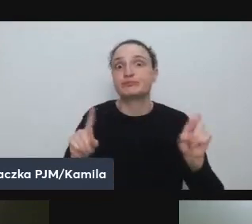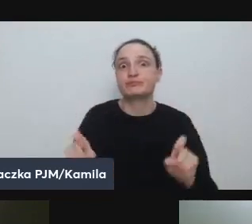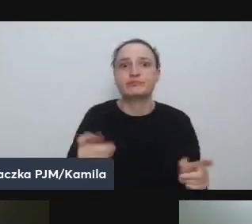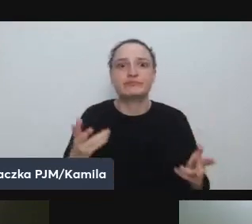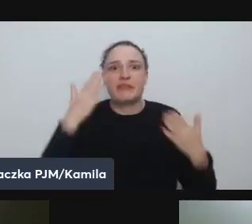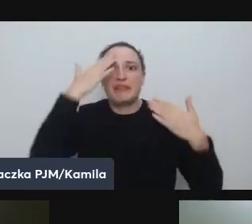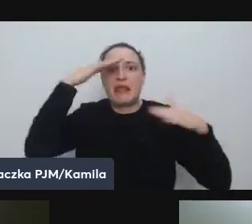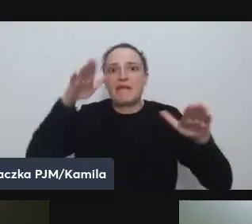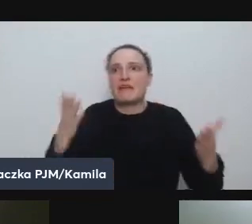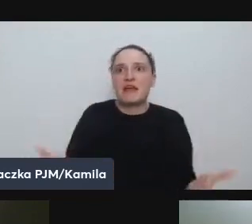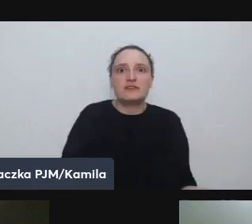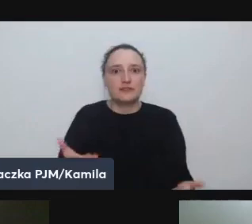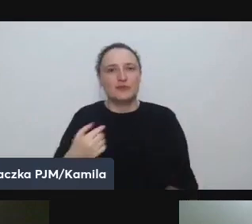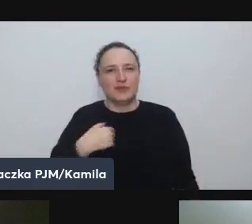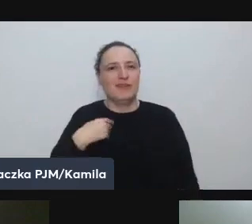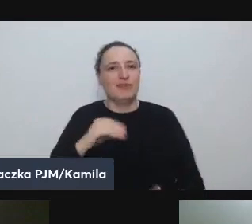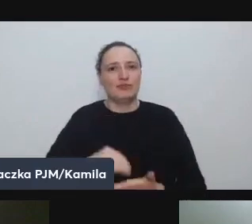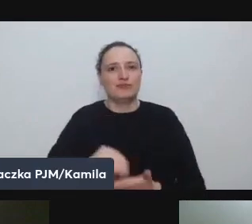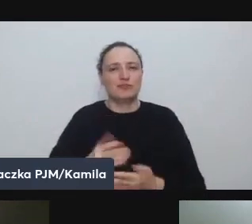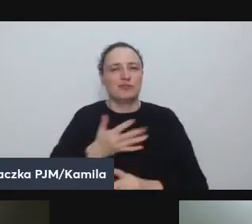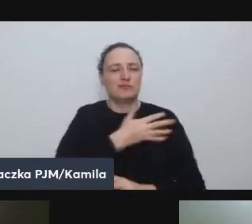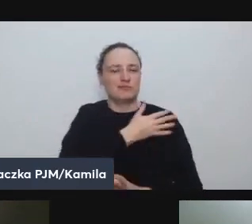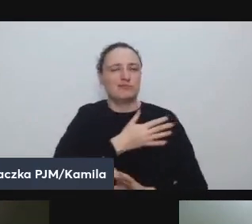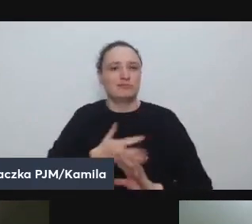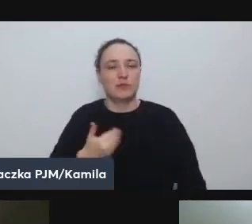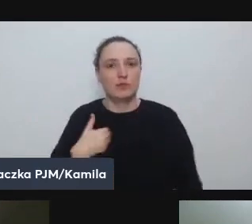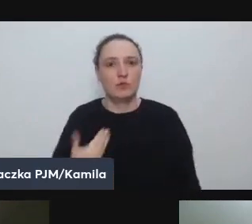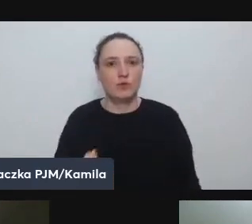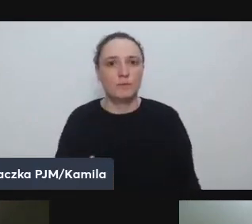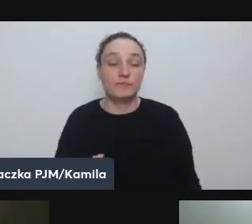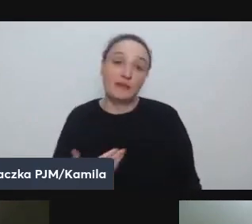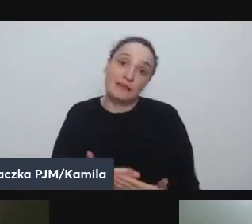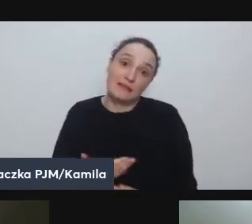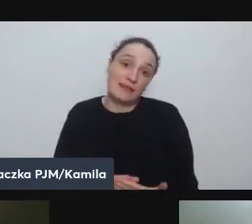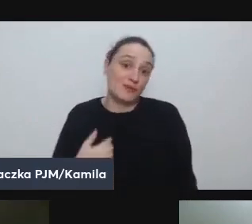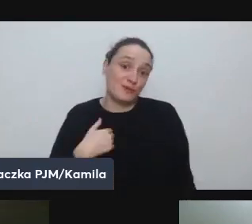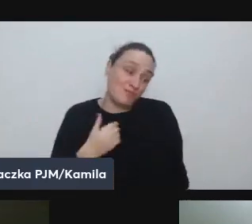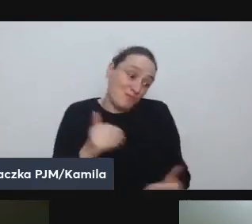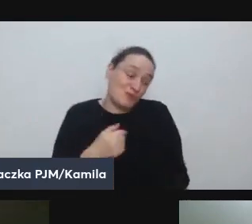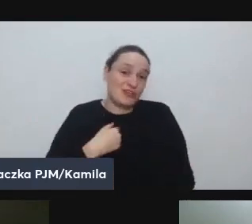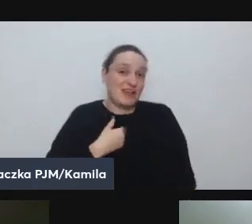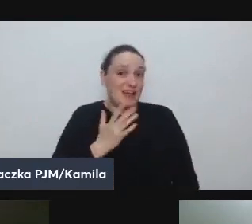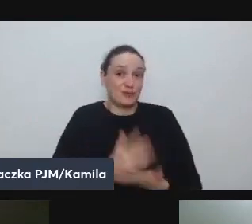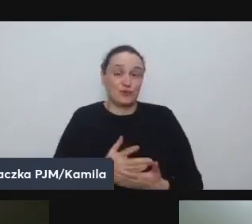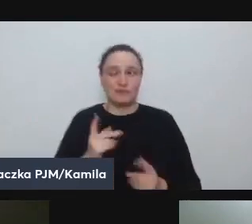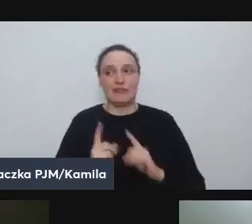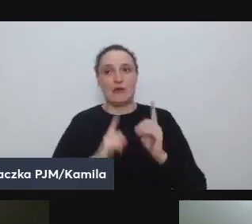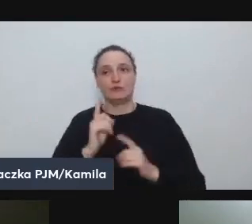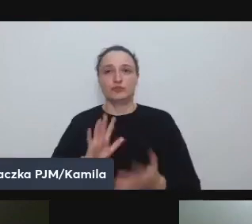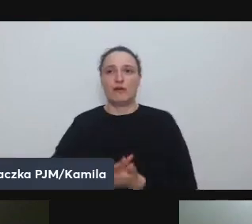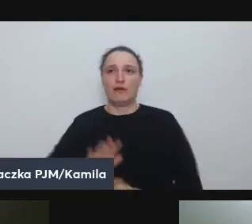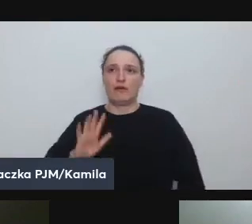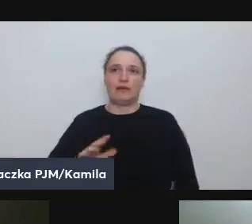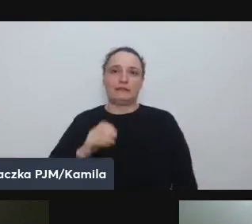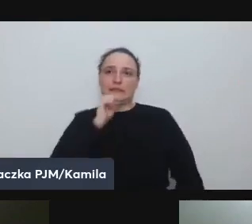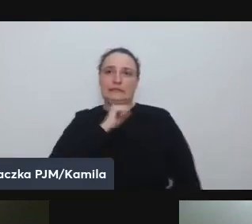uczennic, przynajmniej tak jak ja mam takie doświadczenie. Więc ja może to takie jest, wiecie, nie wiem, zgorzknienie teraz nauczycielki, ale no mam